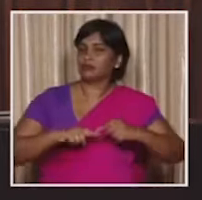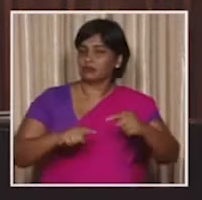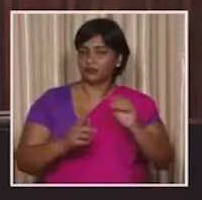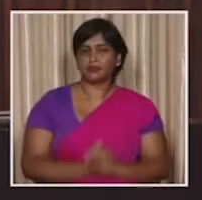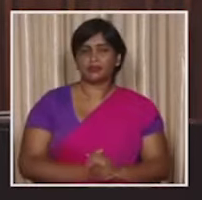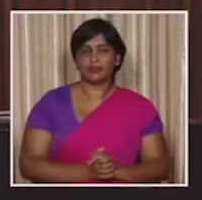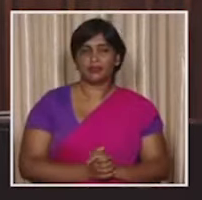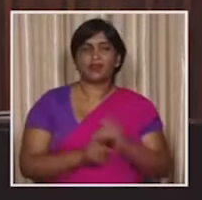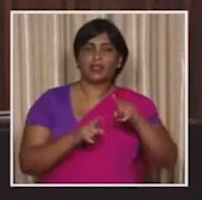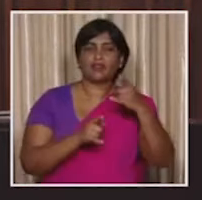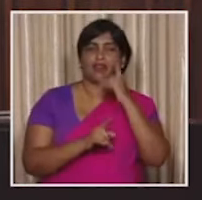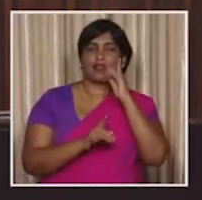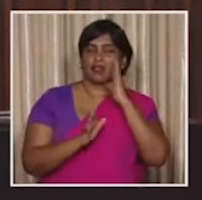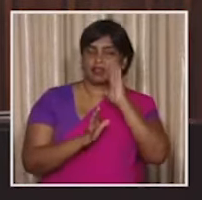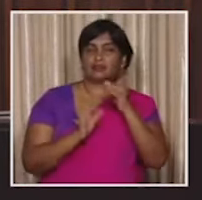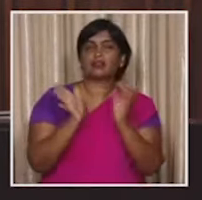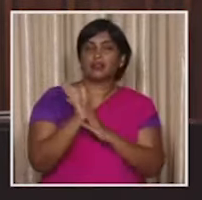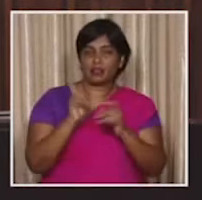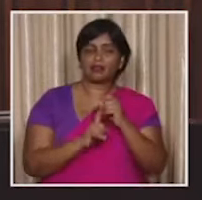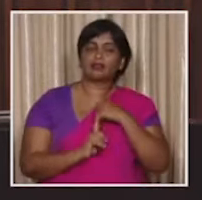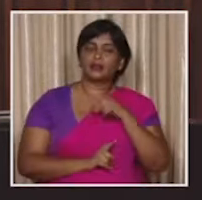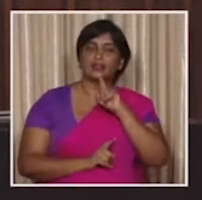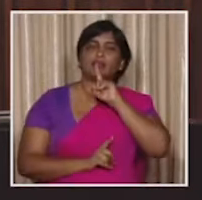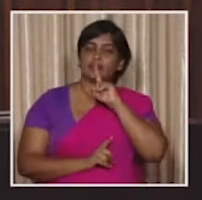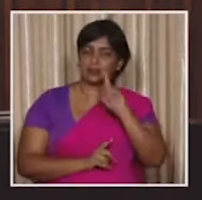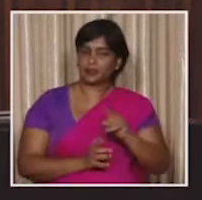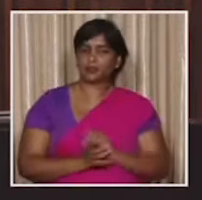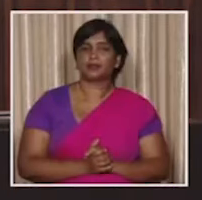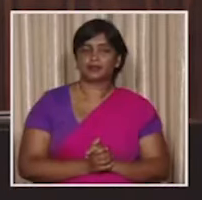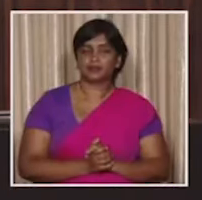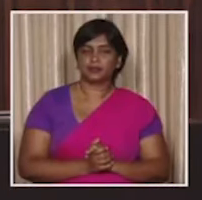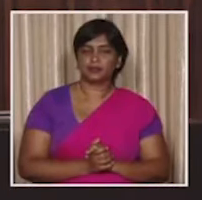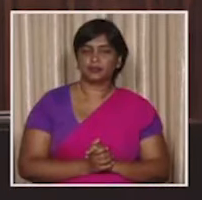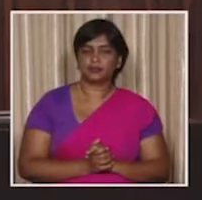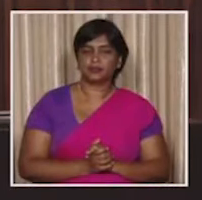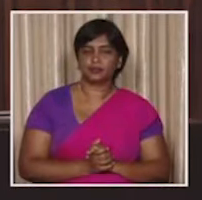කියලා. අනික් ස්වාධීන මන්ත්‍රීවරුන්ගෙත් මං ඒ ඉල්ලීම කරනවා.